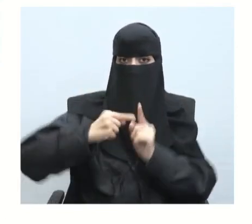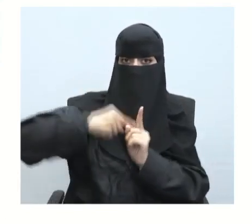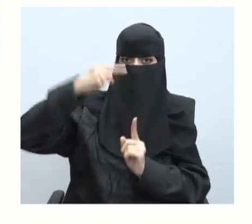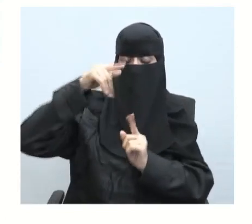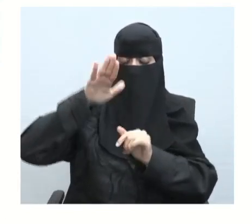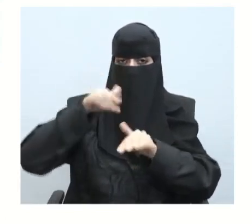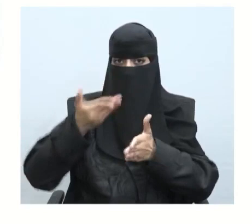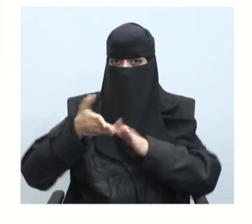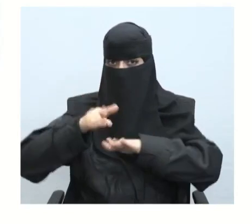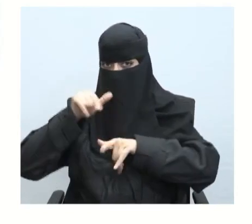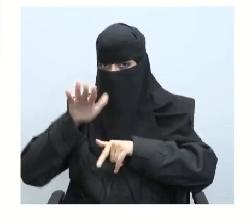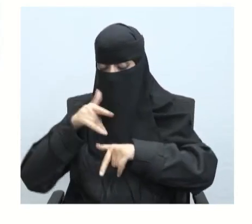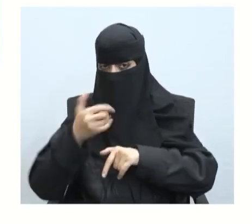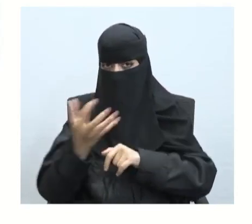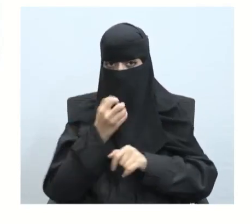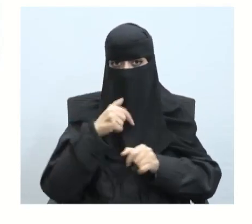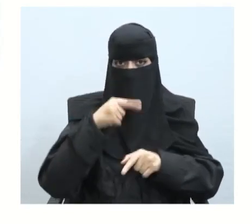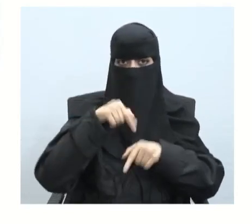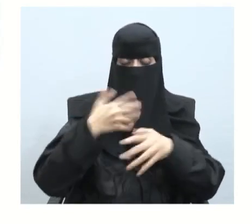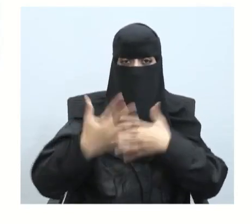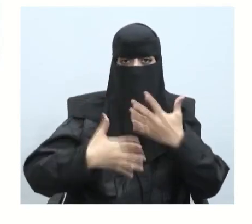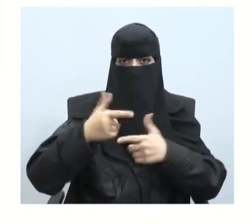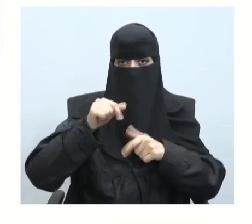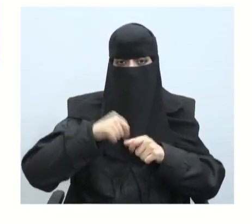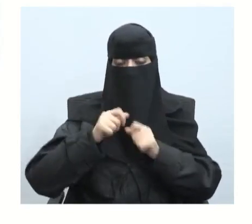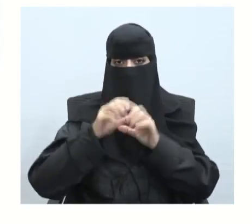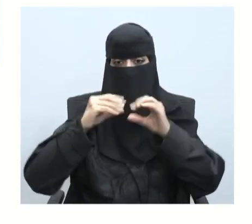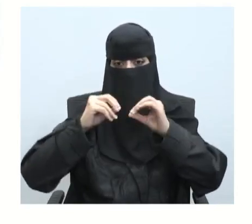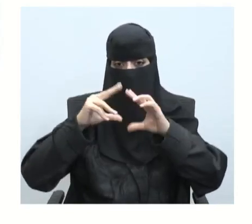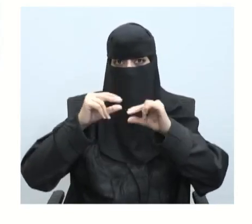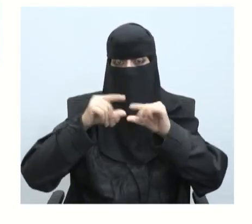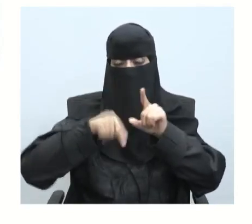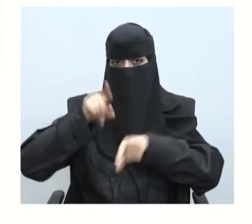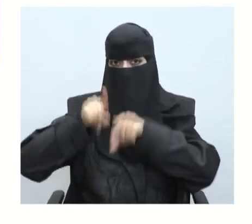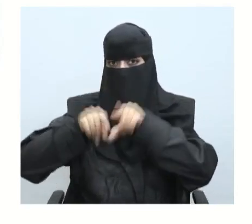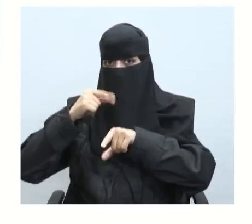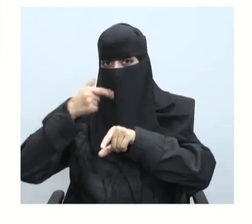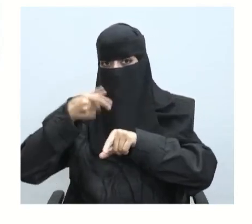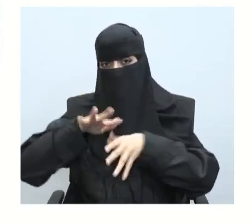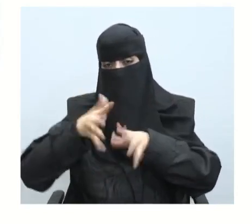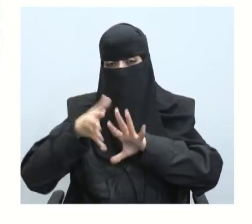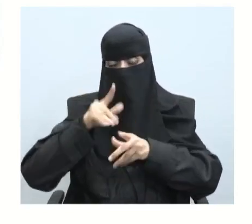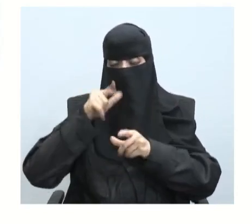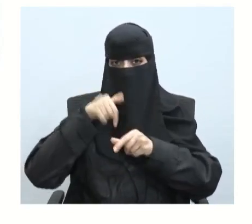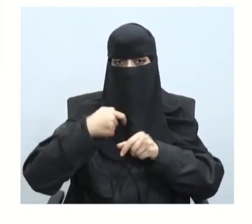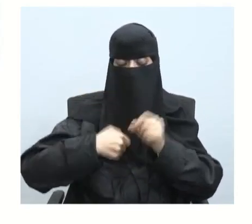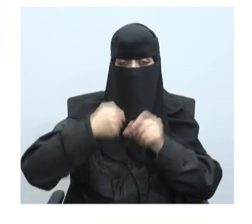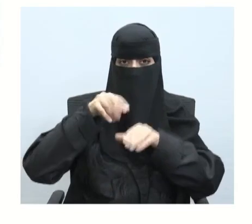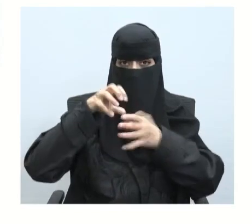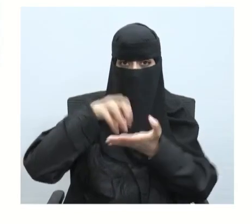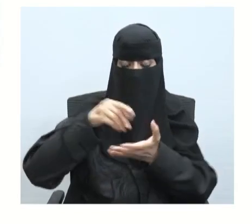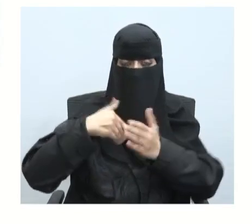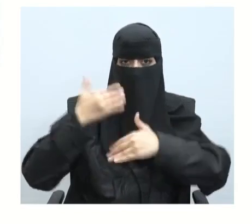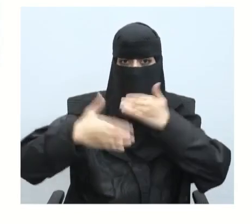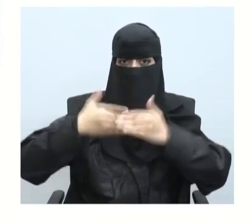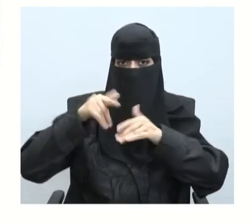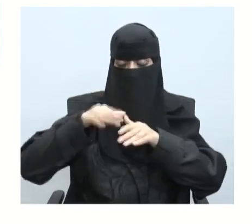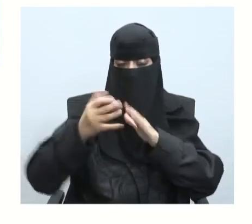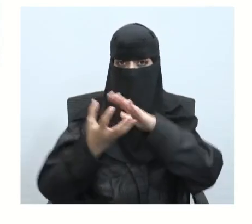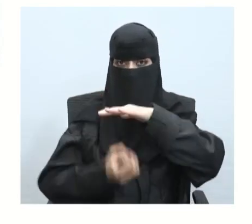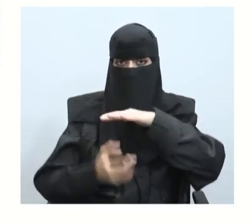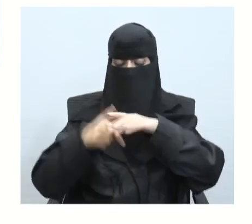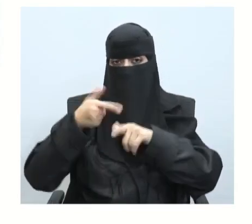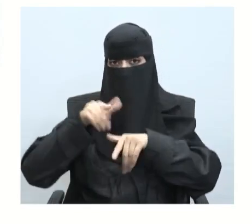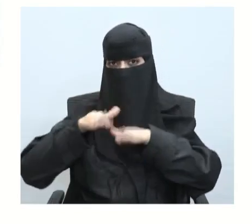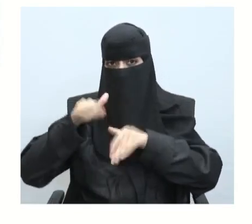ثم بعد ذلك اخذنا طاقه الوضع المرونيه وعرفنا الفرق فيما بين طاقه الوضع المرونيه والجاذبيه